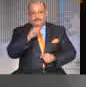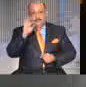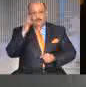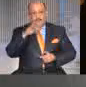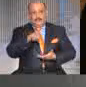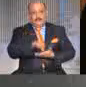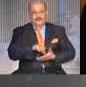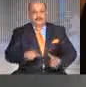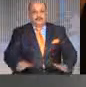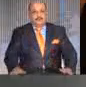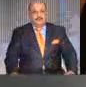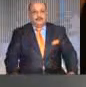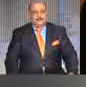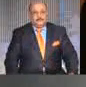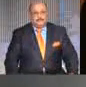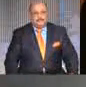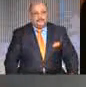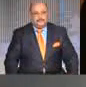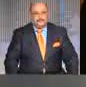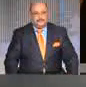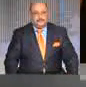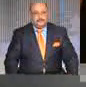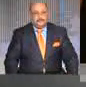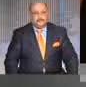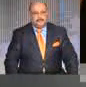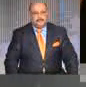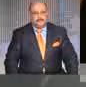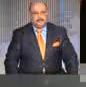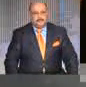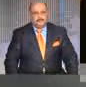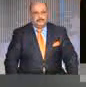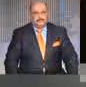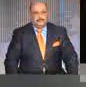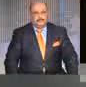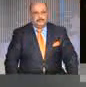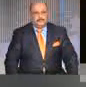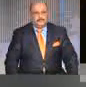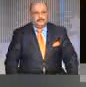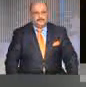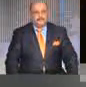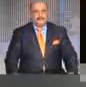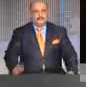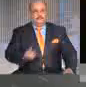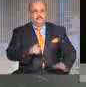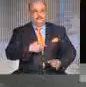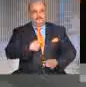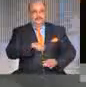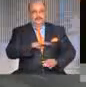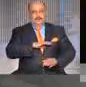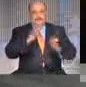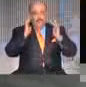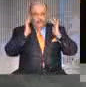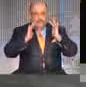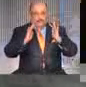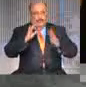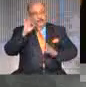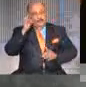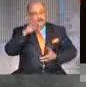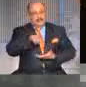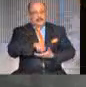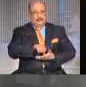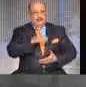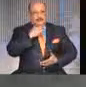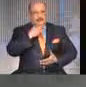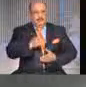حبينا أن الثقافة تتكلم بالحرية، تتكلم بالحب لتونس أيضا، وكل المساهمات والتعبيرات